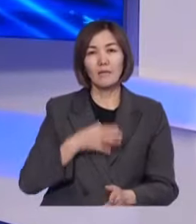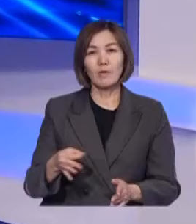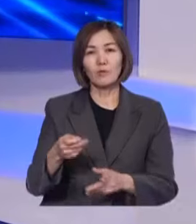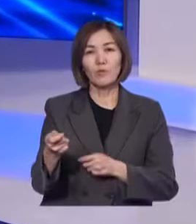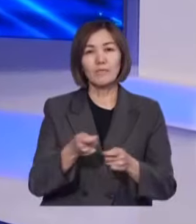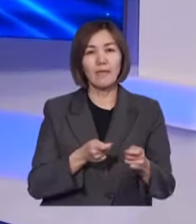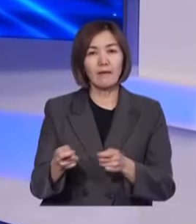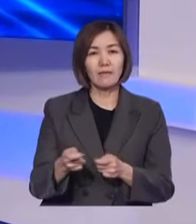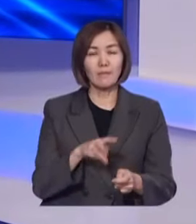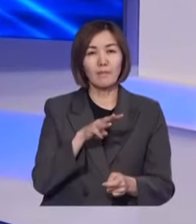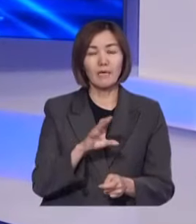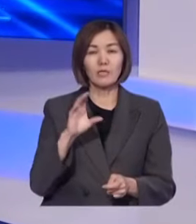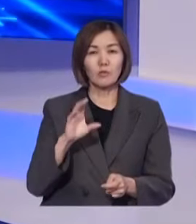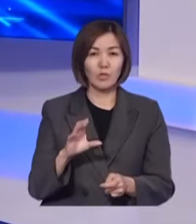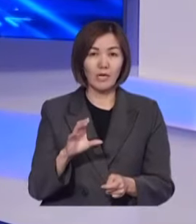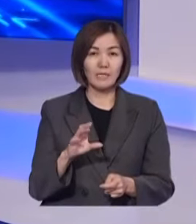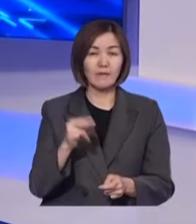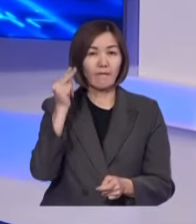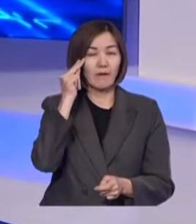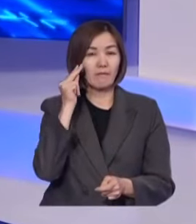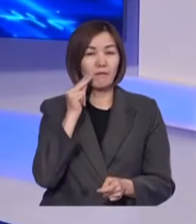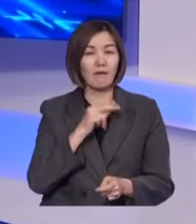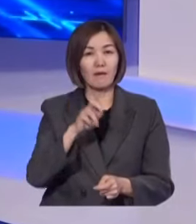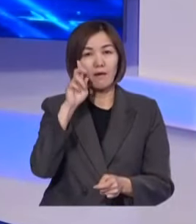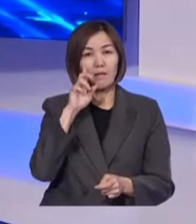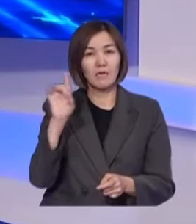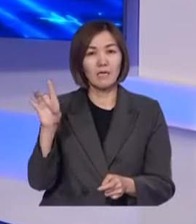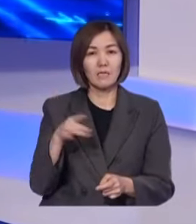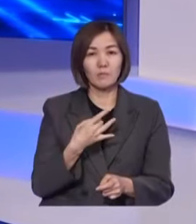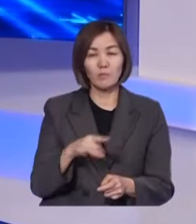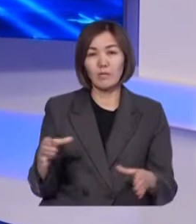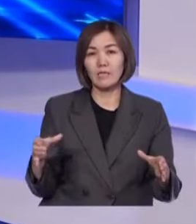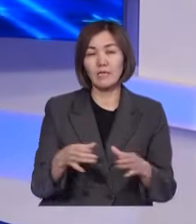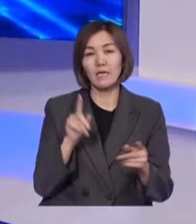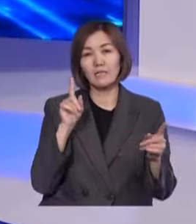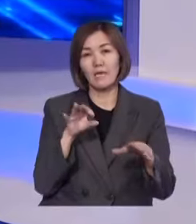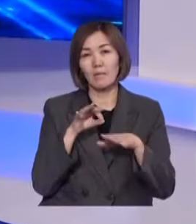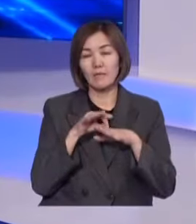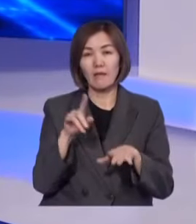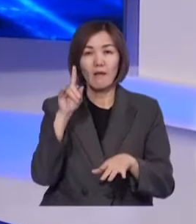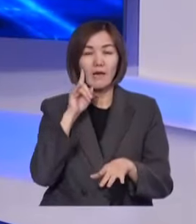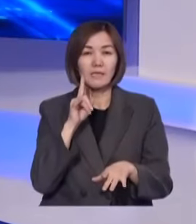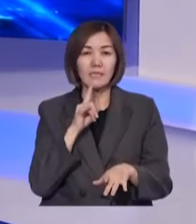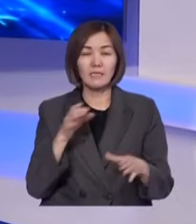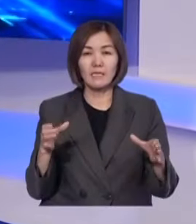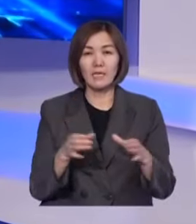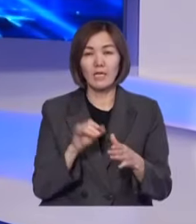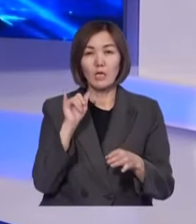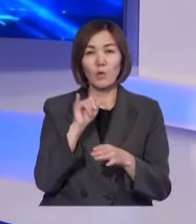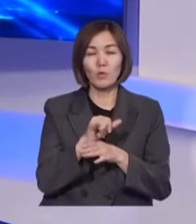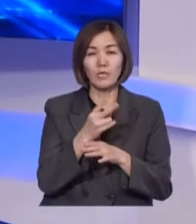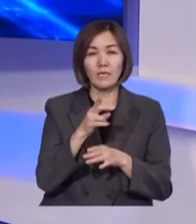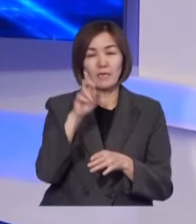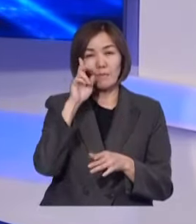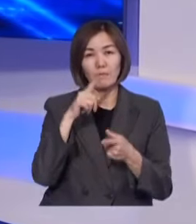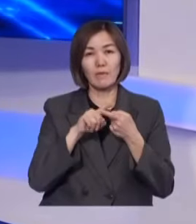Алматы облысының әкімі Марат Сұлтанғазиев Қытай Халық Республикасынан келген делегацияны қабылдады. Қазақстанға келген арнайы қонақтар екі